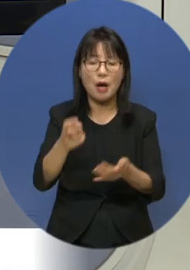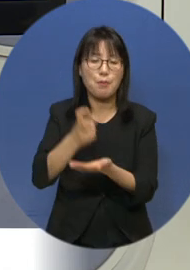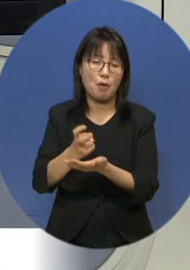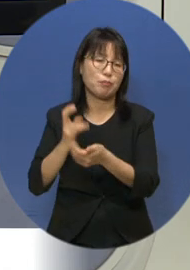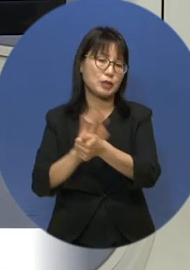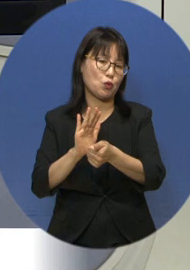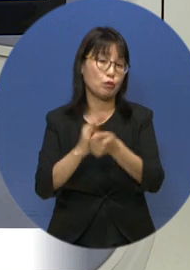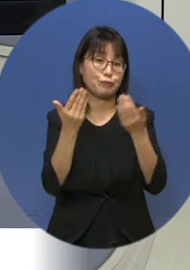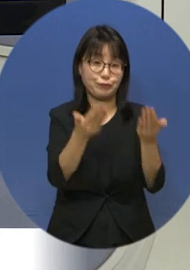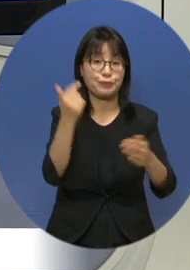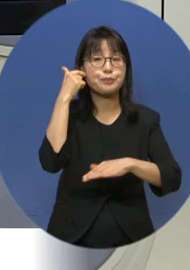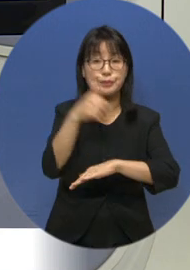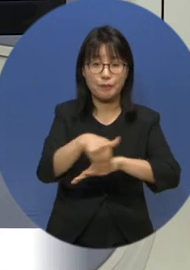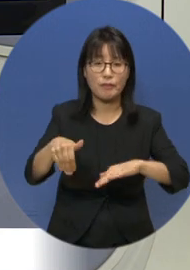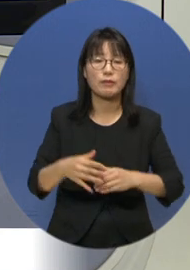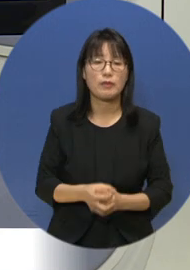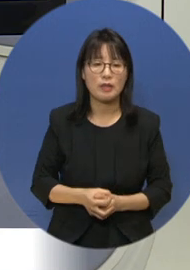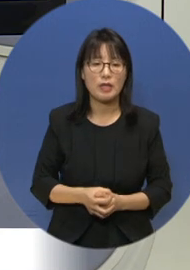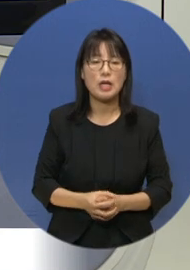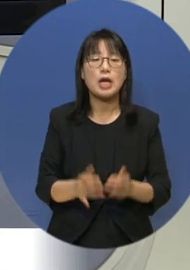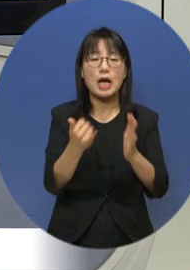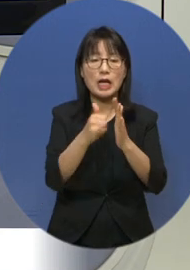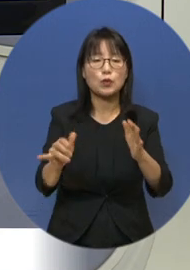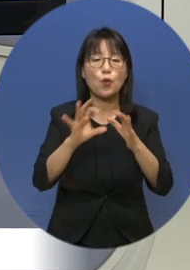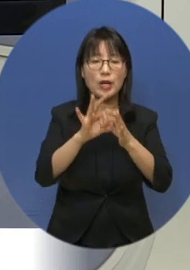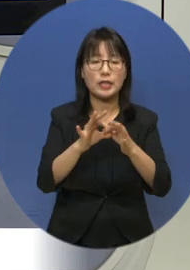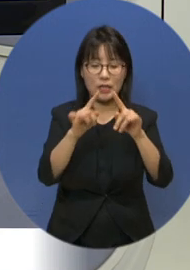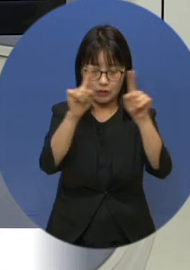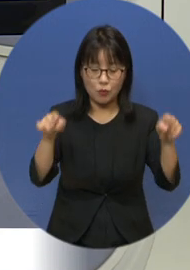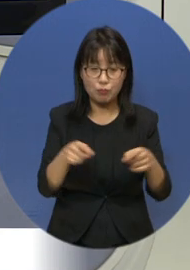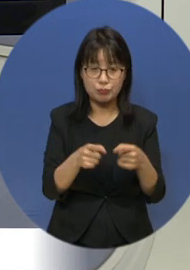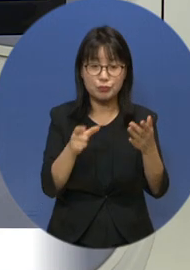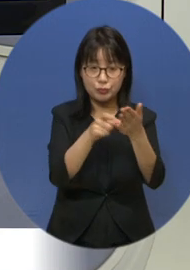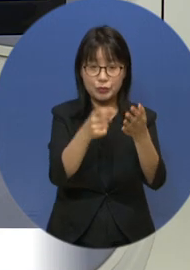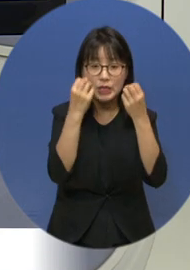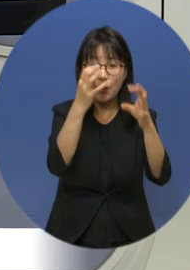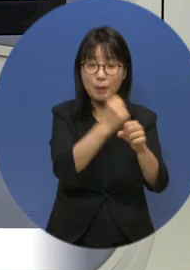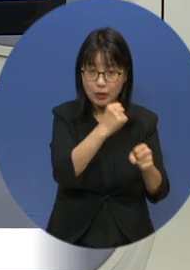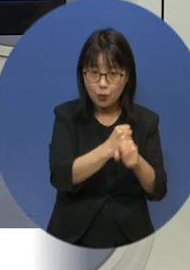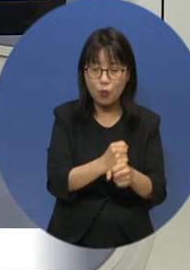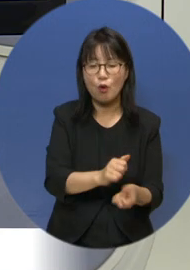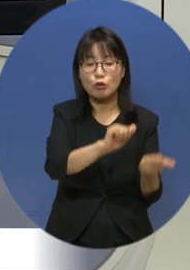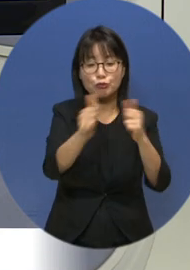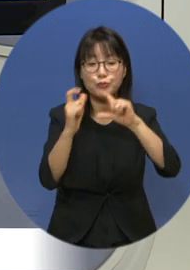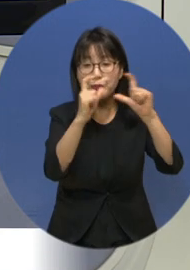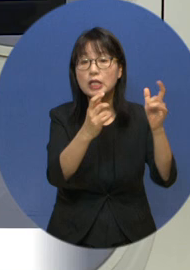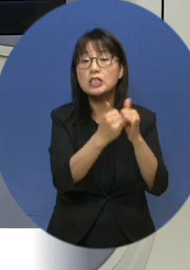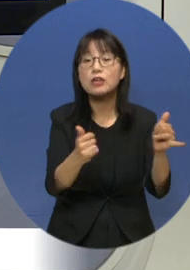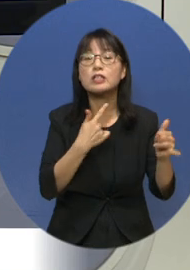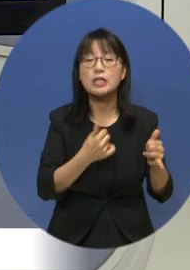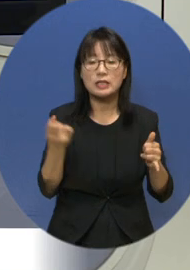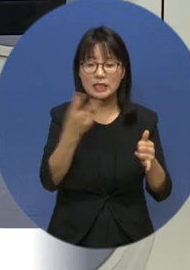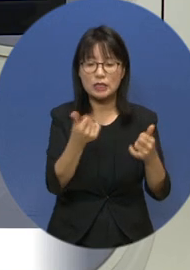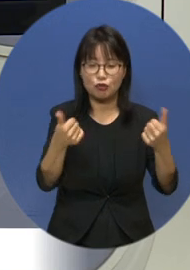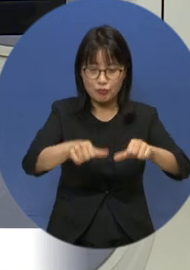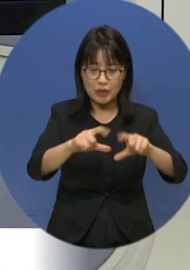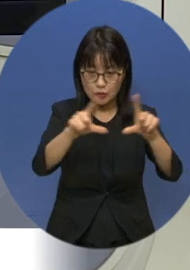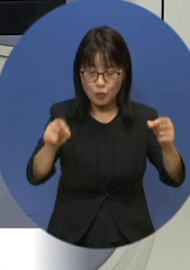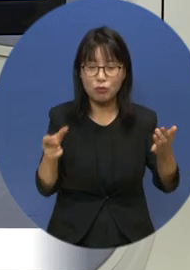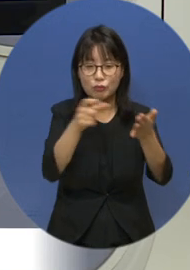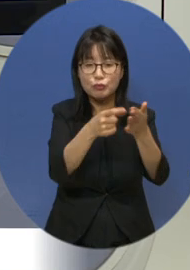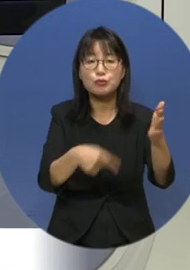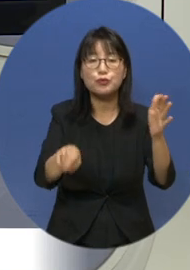계획입니다 가족관계등록부를 창설 하거나 다 망 송고 자 의 주민등록을 재 등록하기 위해서는